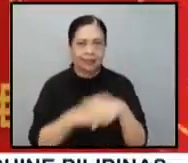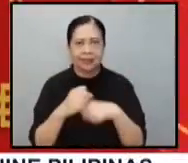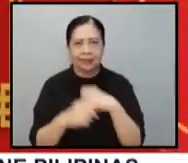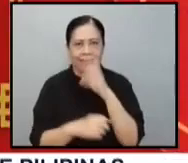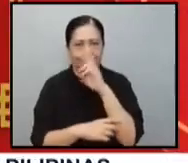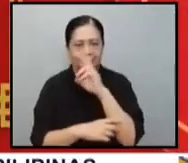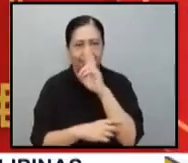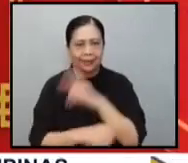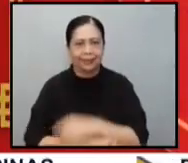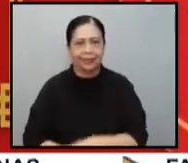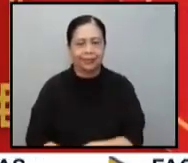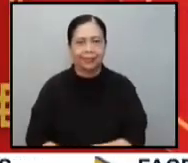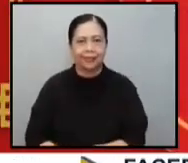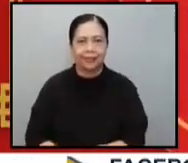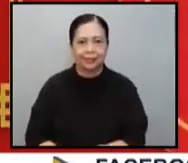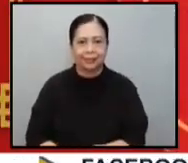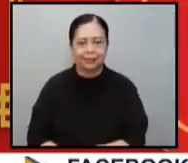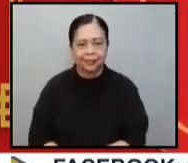Rat!